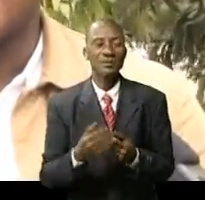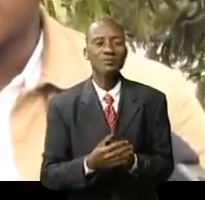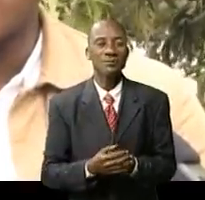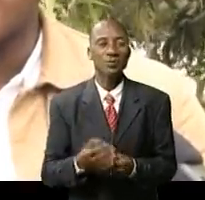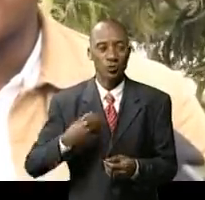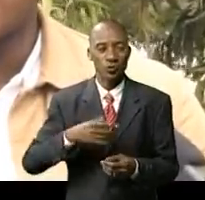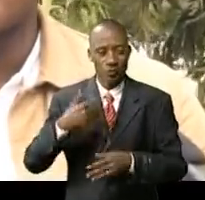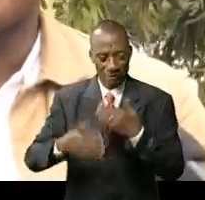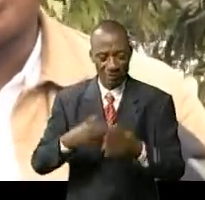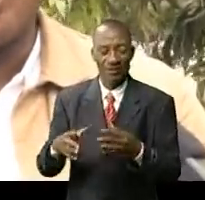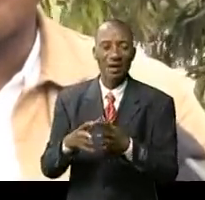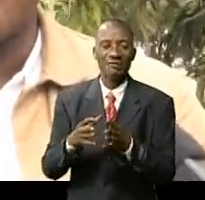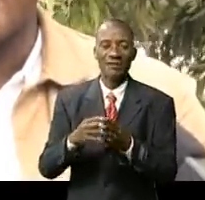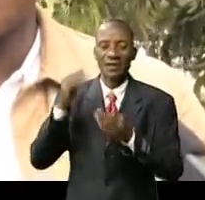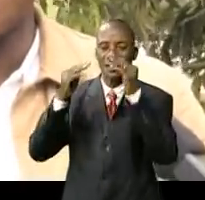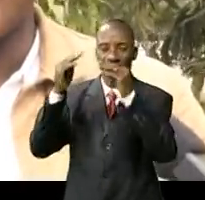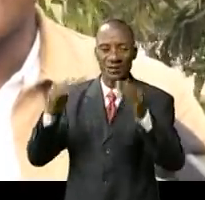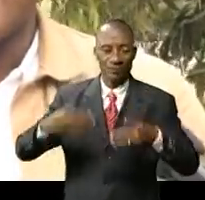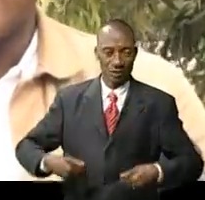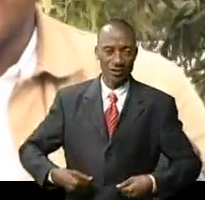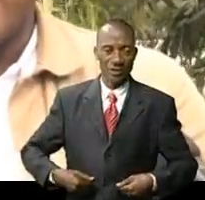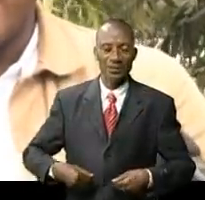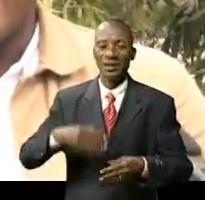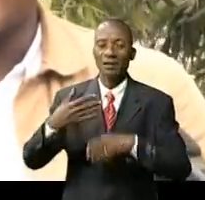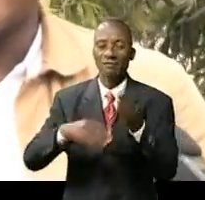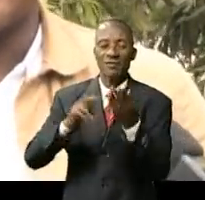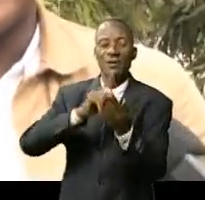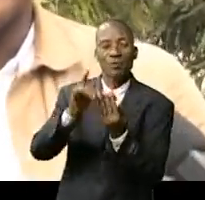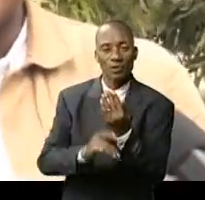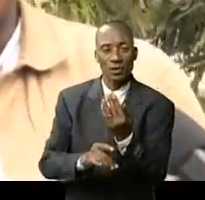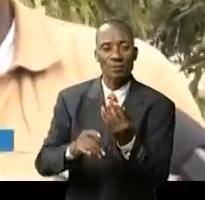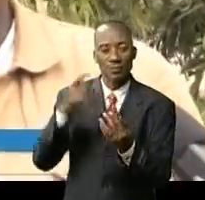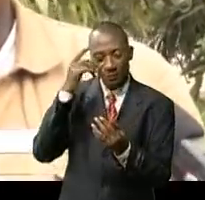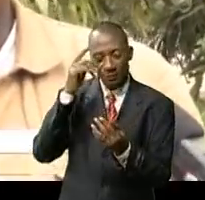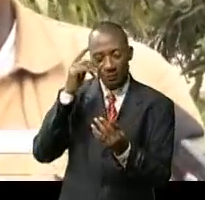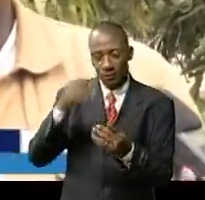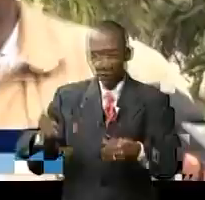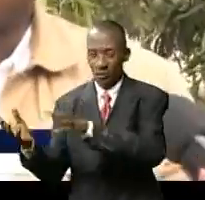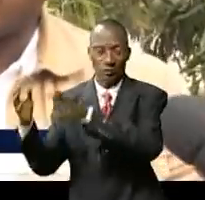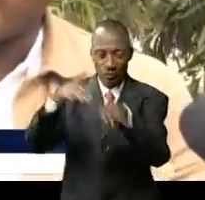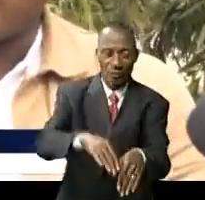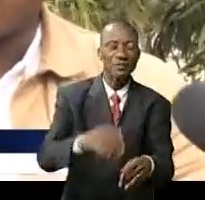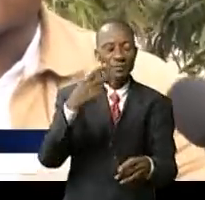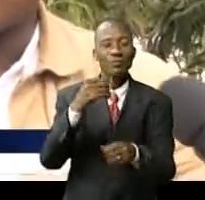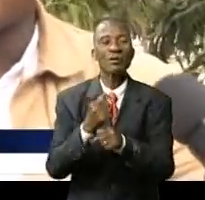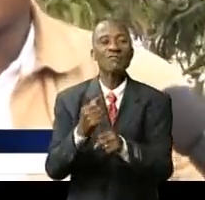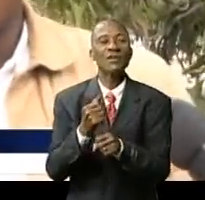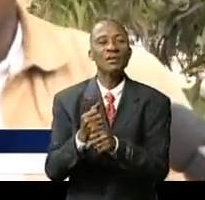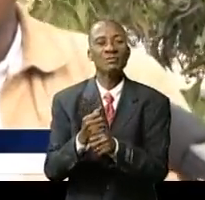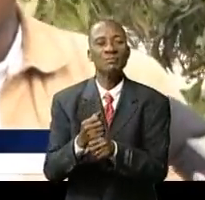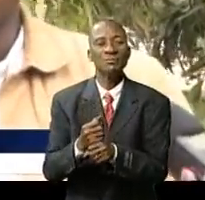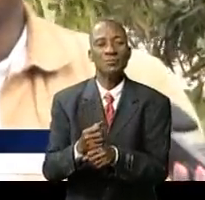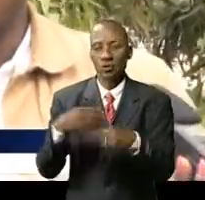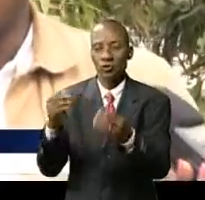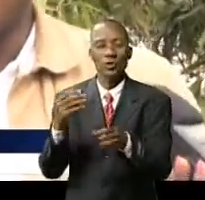avec le ministère de la Jeunesse justement pour faire un programme qui va intégrer cet aspect, c'est-à-dire lutter contre la urbaine, mais trouver de l'emploi à ces jeunes et